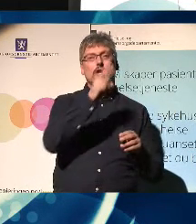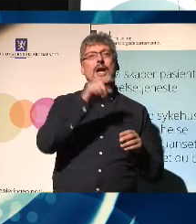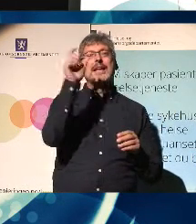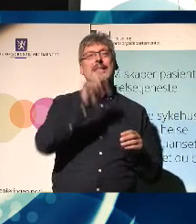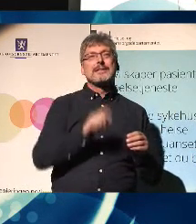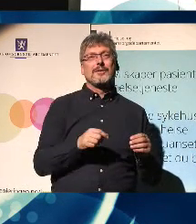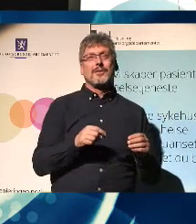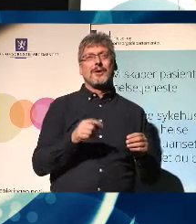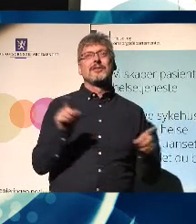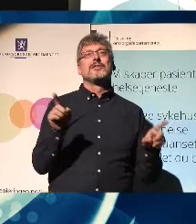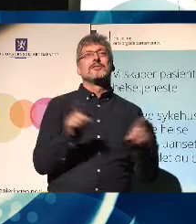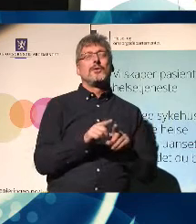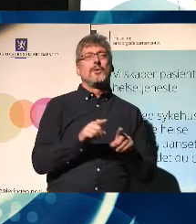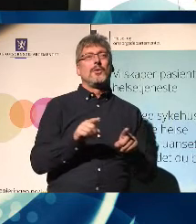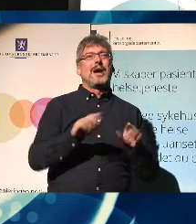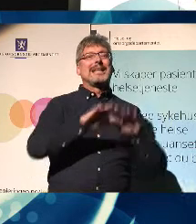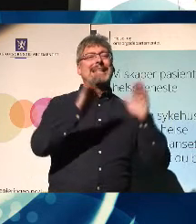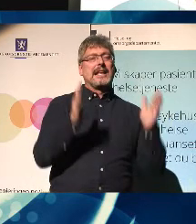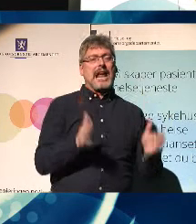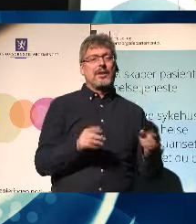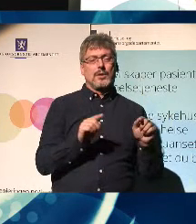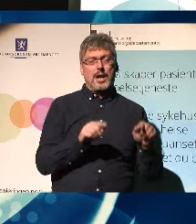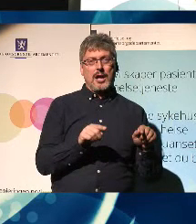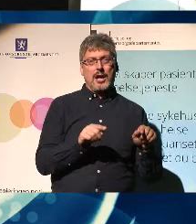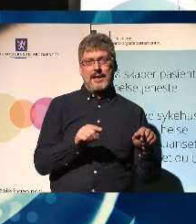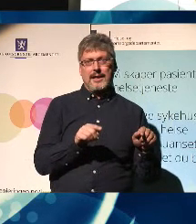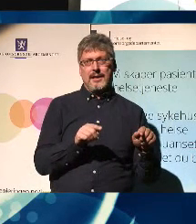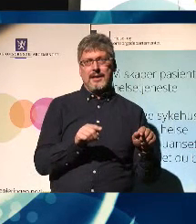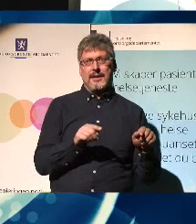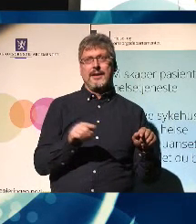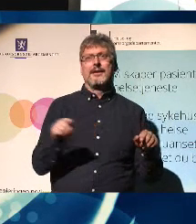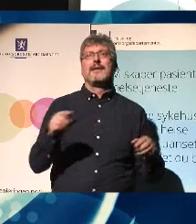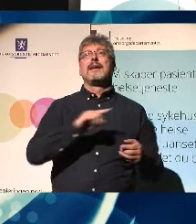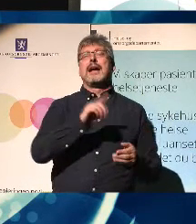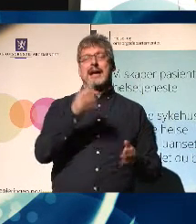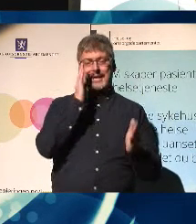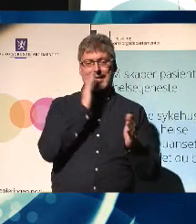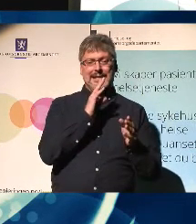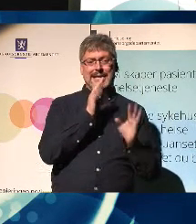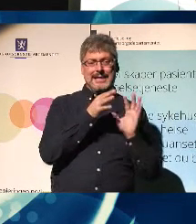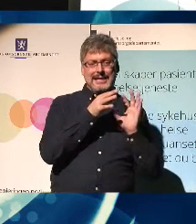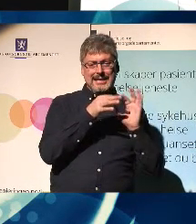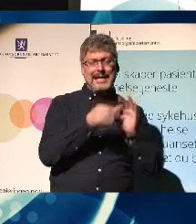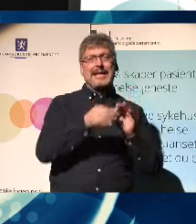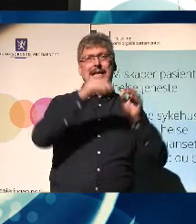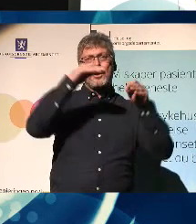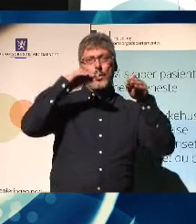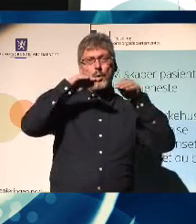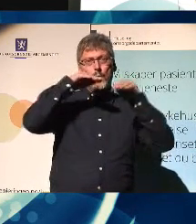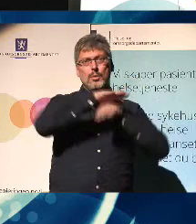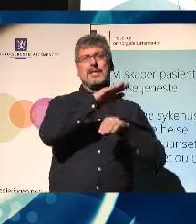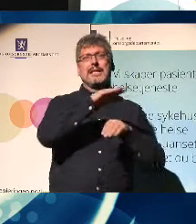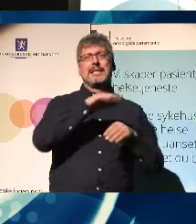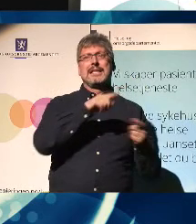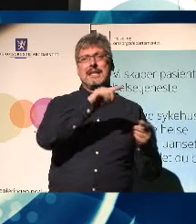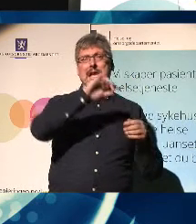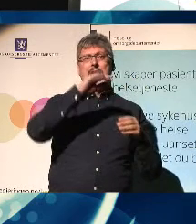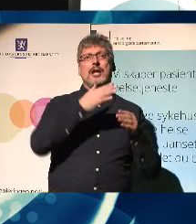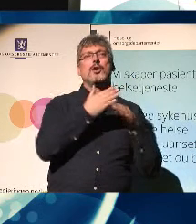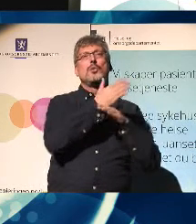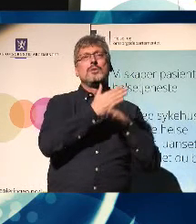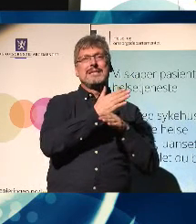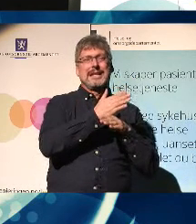altså sånn at Direktoratet for samfunnssikkerhet og beredskap direkte underliggende justis- og